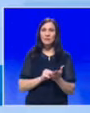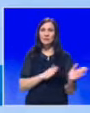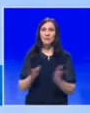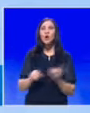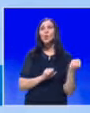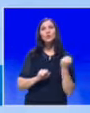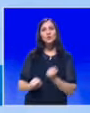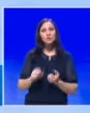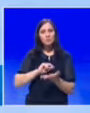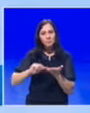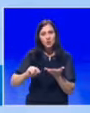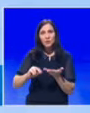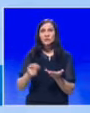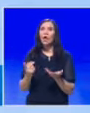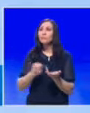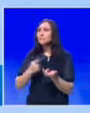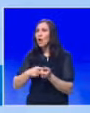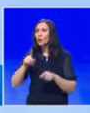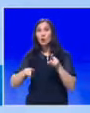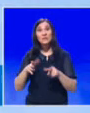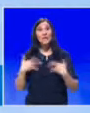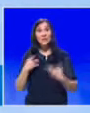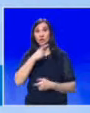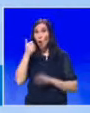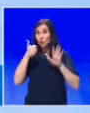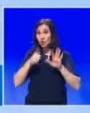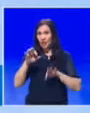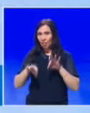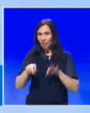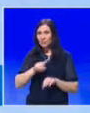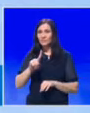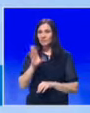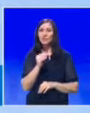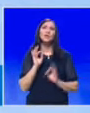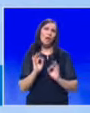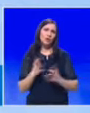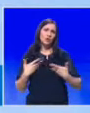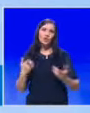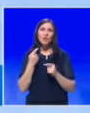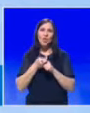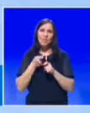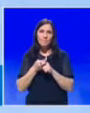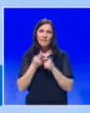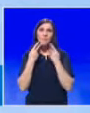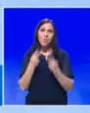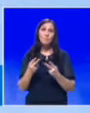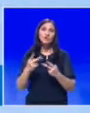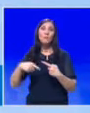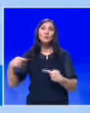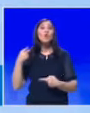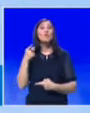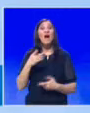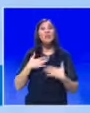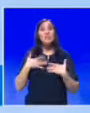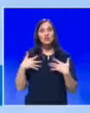за някои регулатори се изисква 160 гласа, но не за всички. Така че ние ще направим публична процедура. Това е нашето